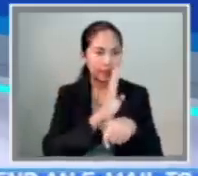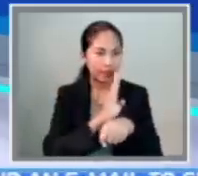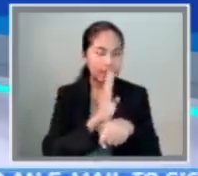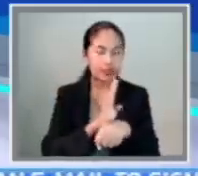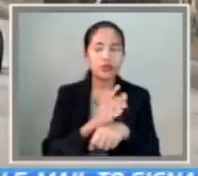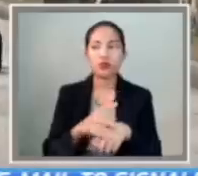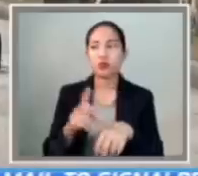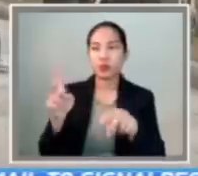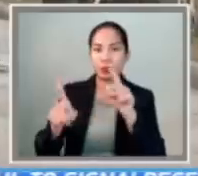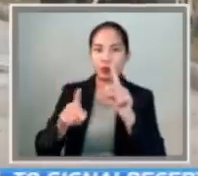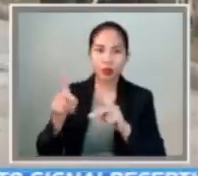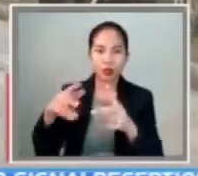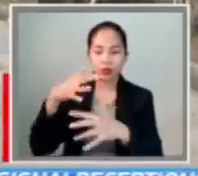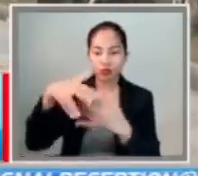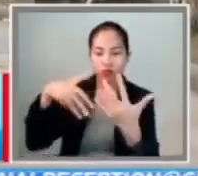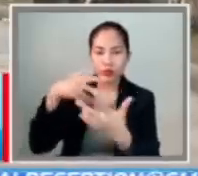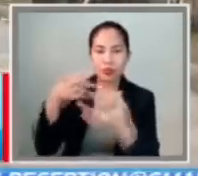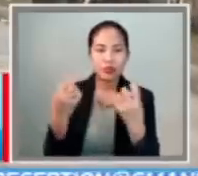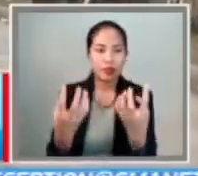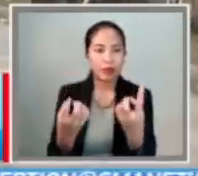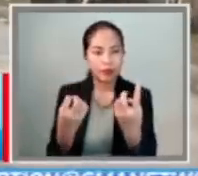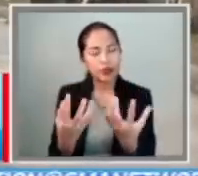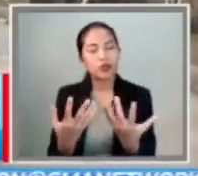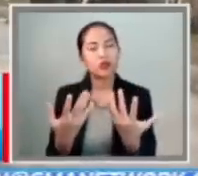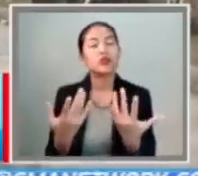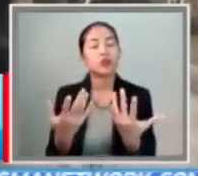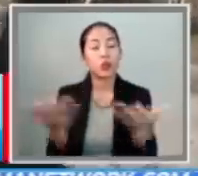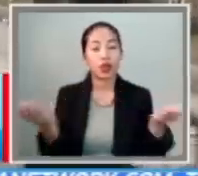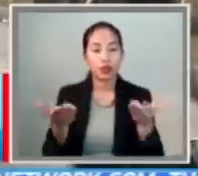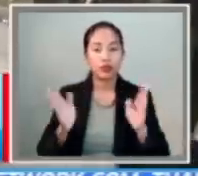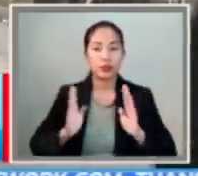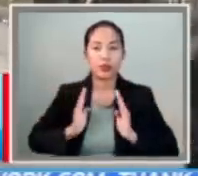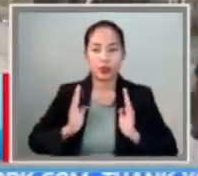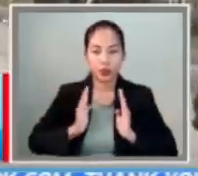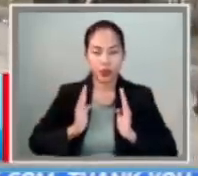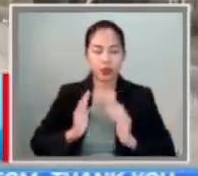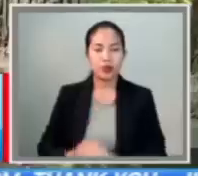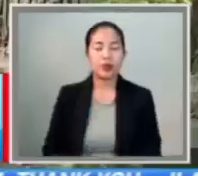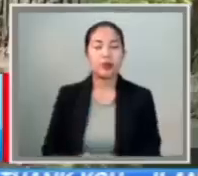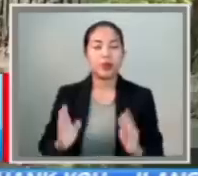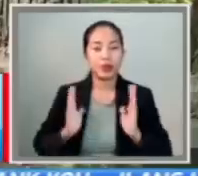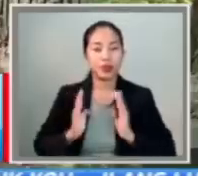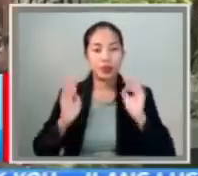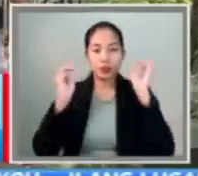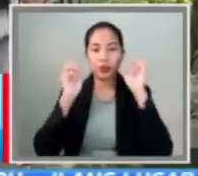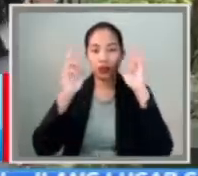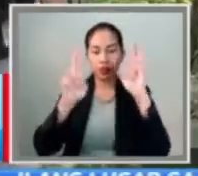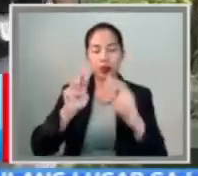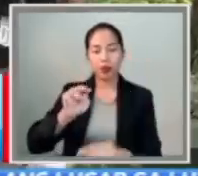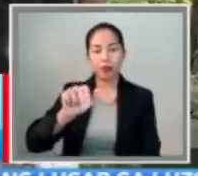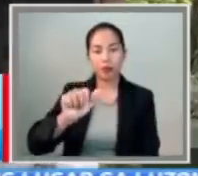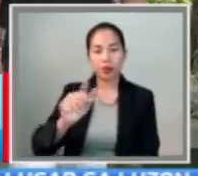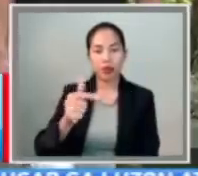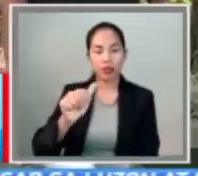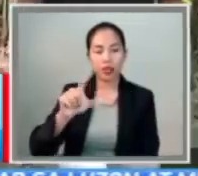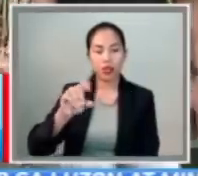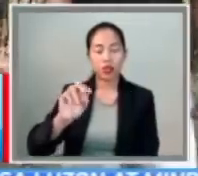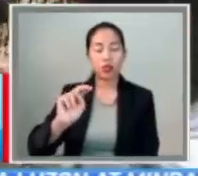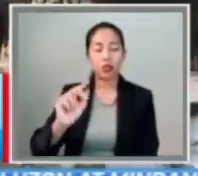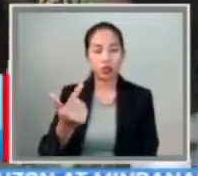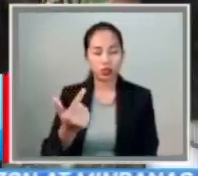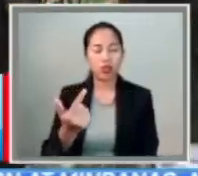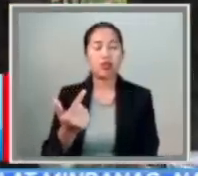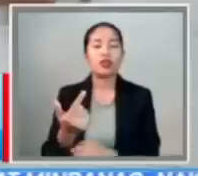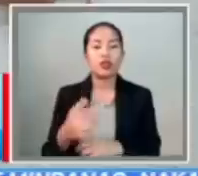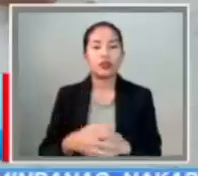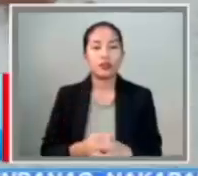City. Base po yan sa inilabas na executive order ni Baguio City Mayor Benjamin Magalong. Bagamat walang restriction sa paggalaw